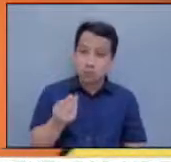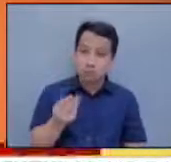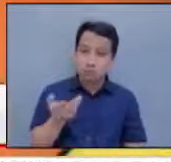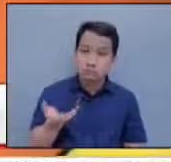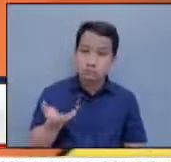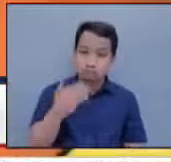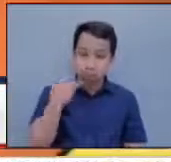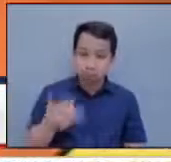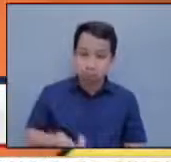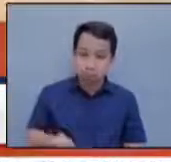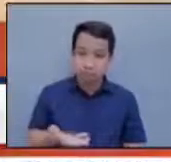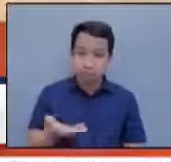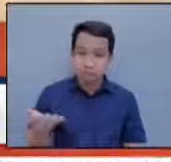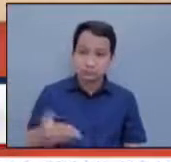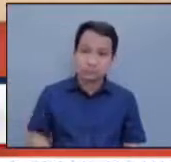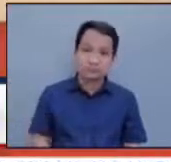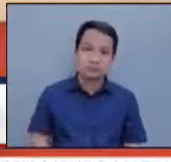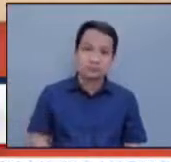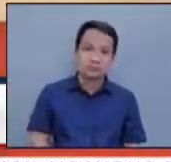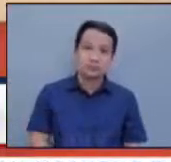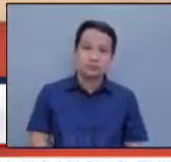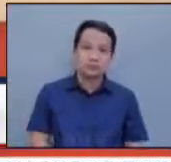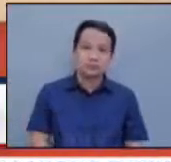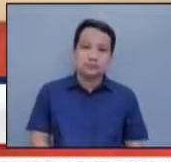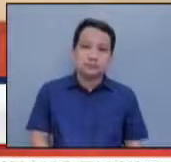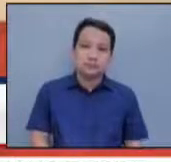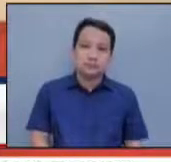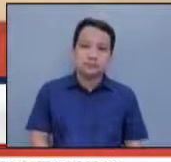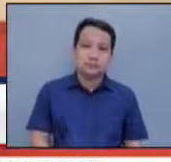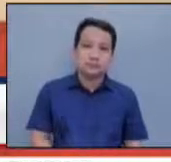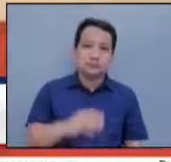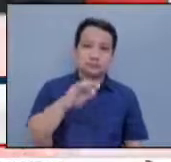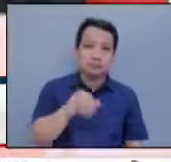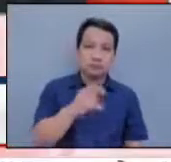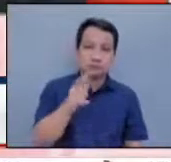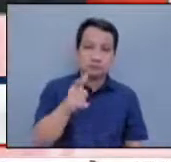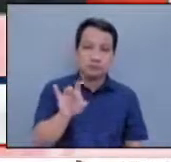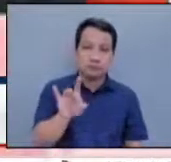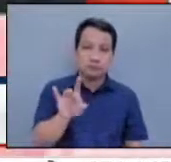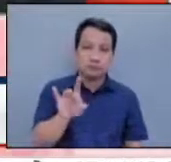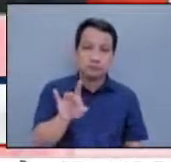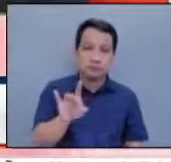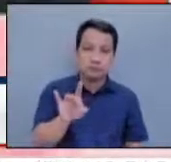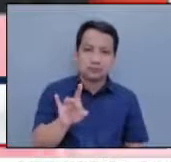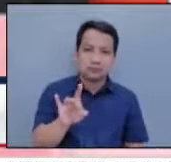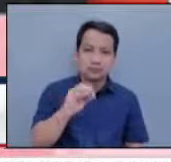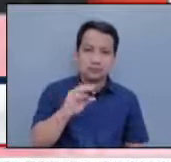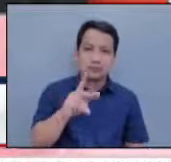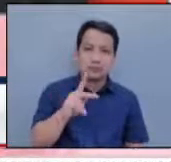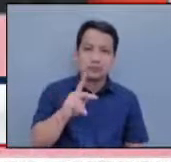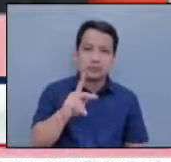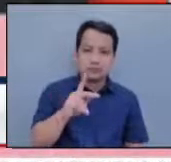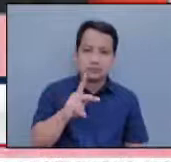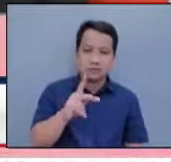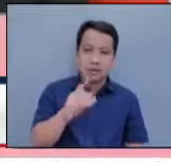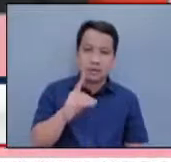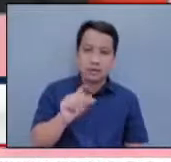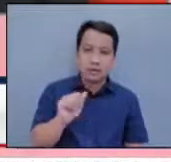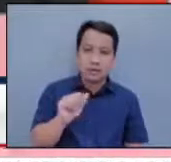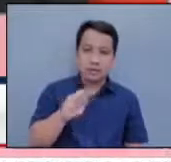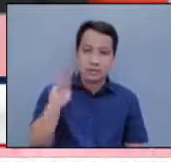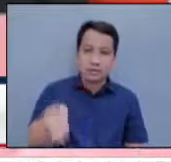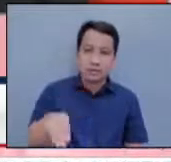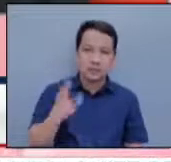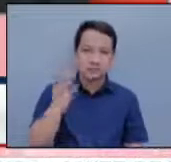everybody? Yeah, that will be on June 28 at Okada, Manila. So tingnan po natin at ito po ay